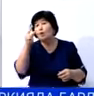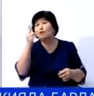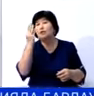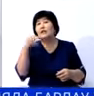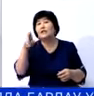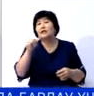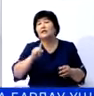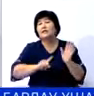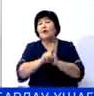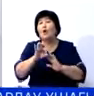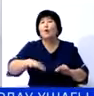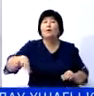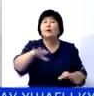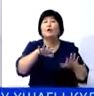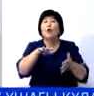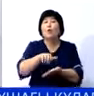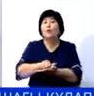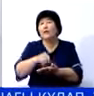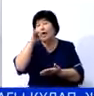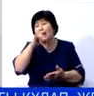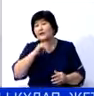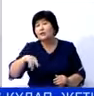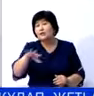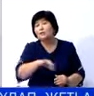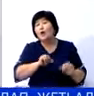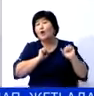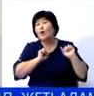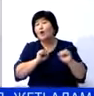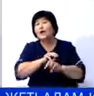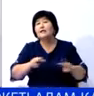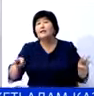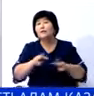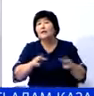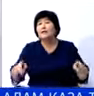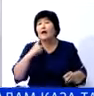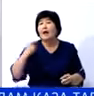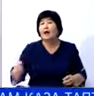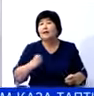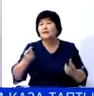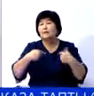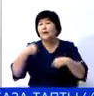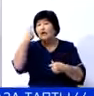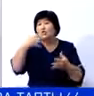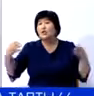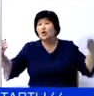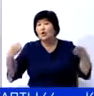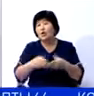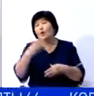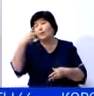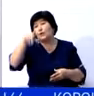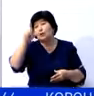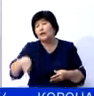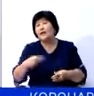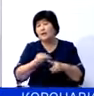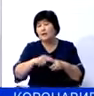шілдесінен бастап облыс аумағында орналасқан Қазақстан Республикасының қорғаныс министрлігінің әскери бөлімінің жеке құрамынан 30 адам